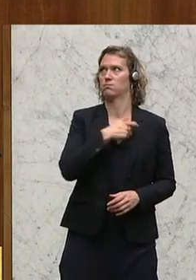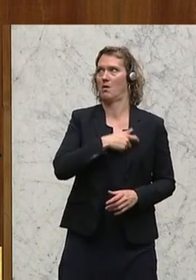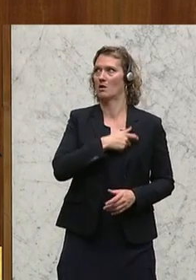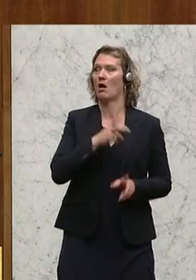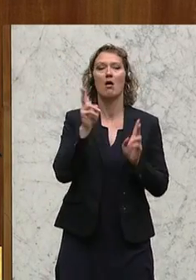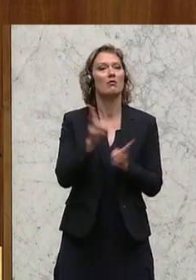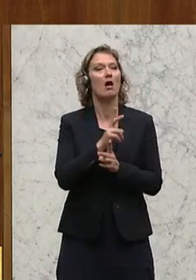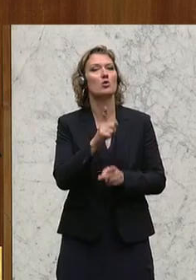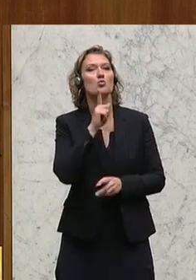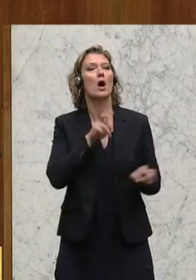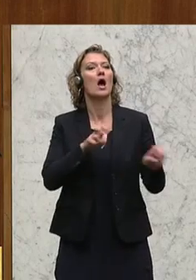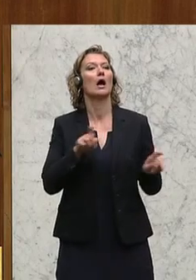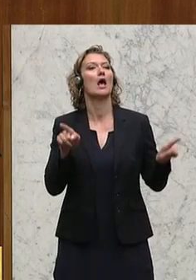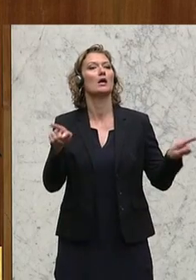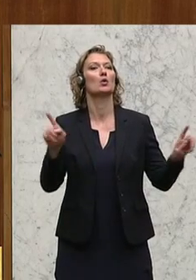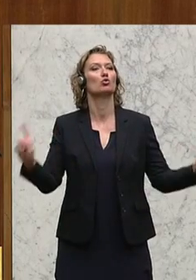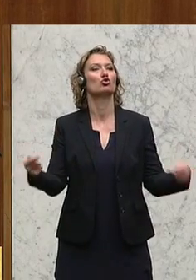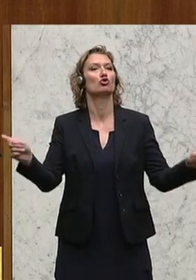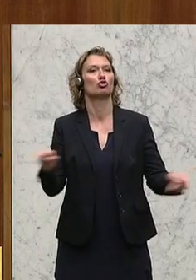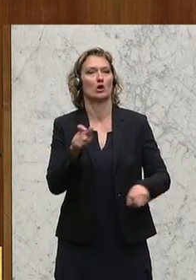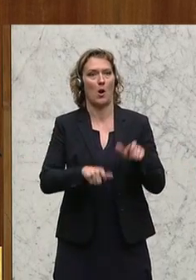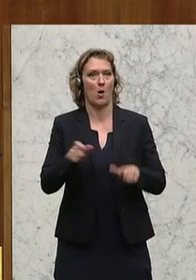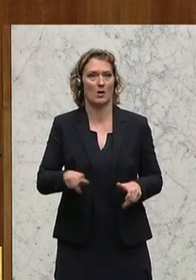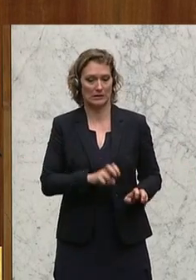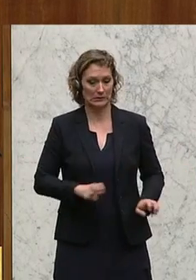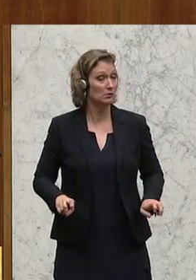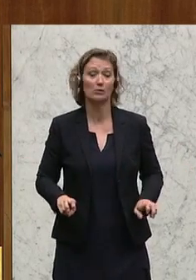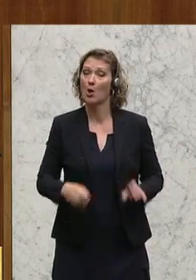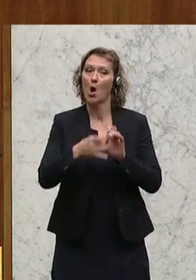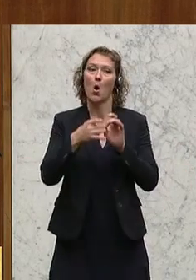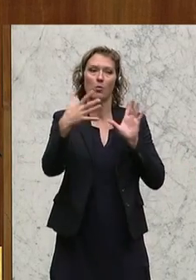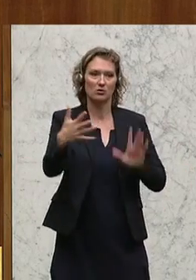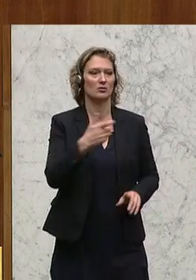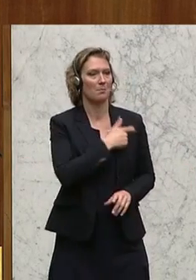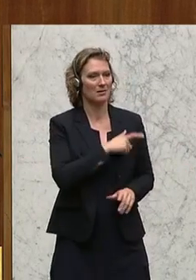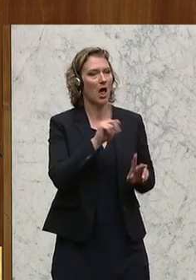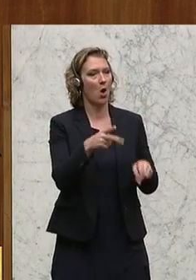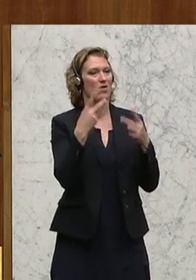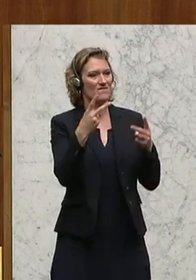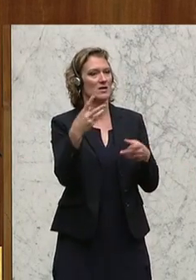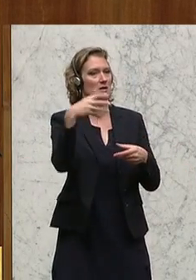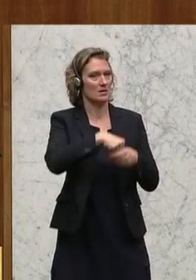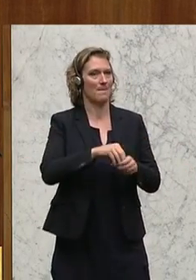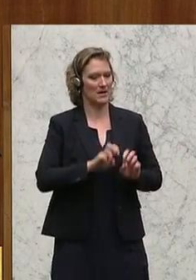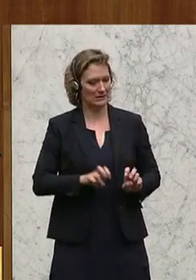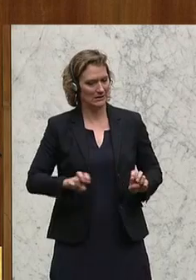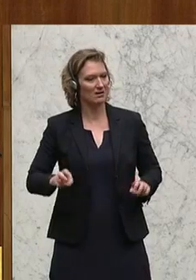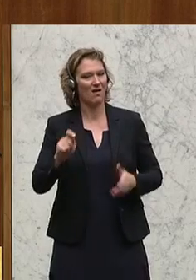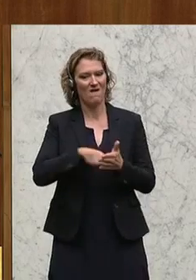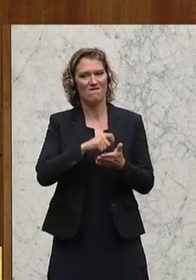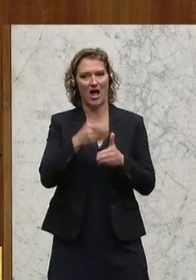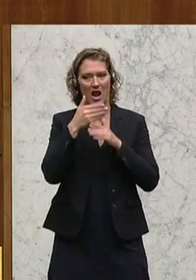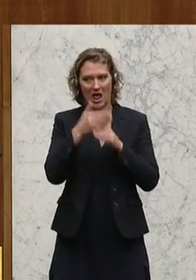kann es nicht nur sein, dass die Regierungsparteien immer die Wahlbeisitzer stellen. Sondern es ist wichtig, dass auch die Oppositionsparteien entsprechend Wahlbeisitzer, Wahlhelfer